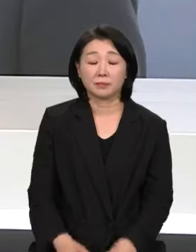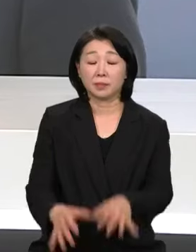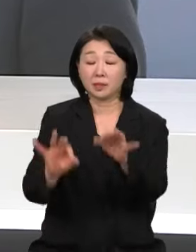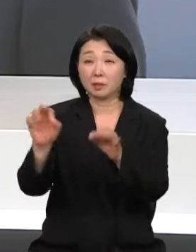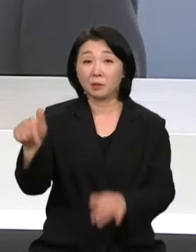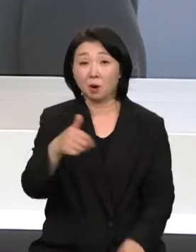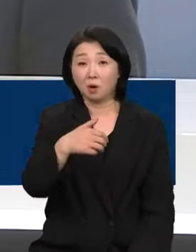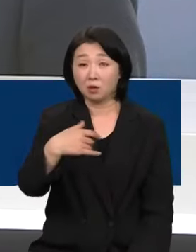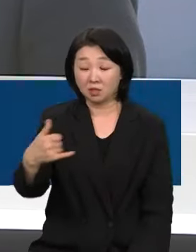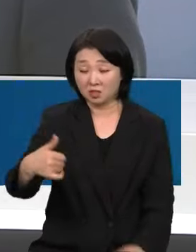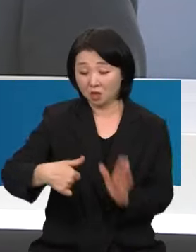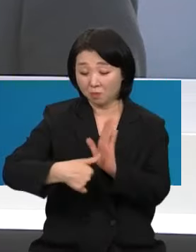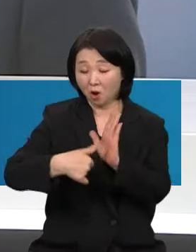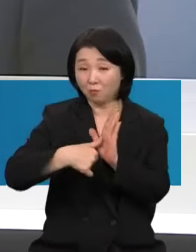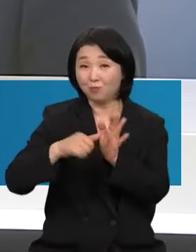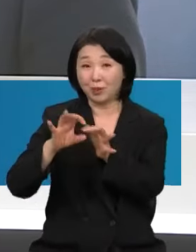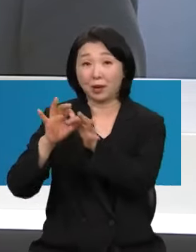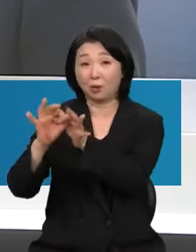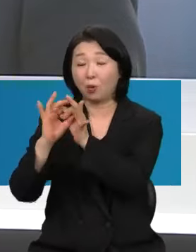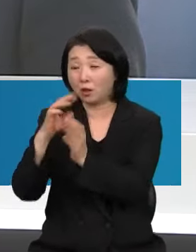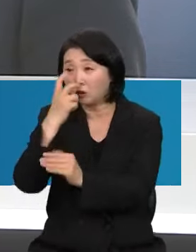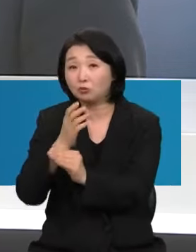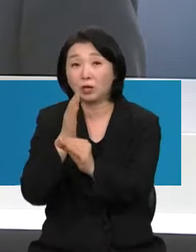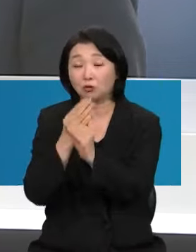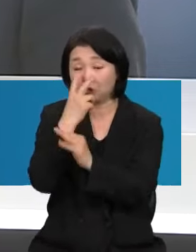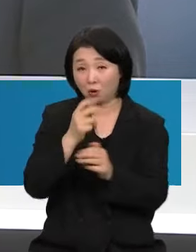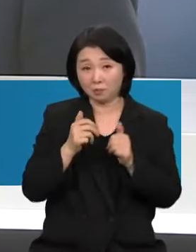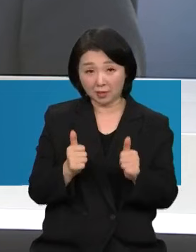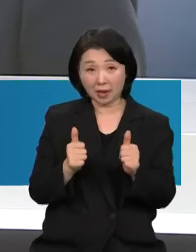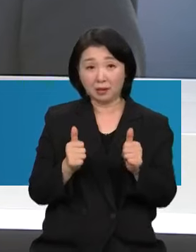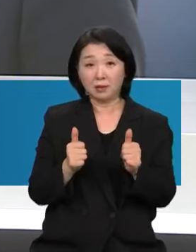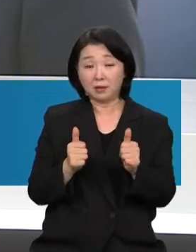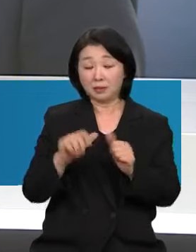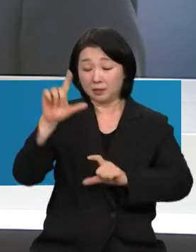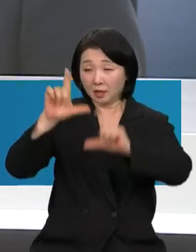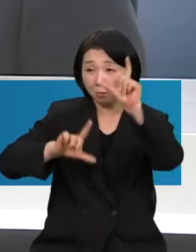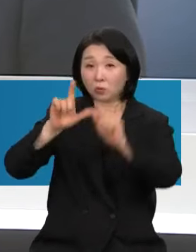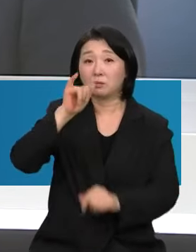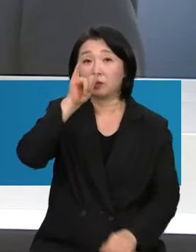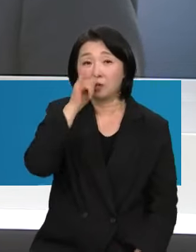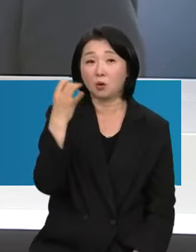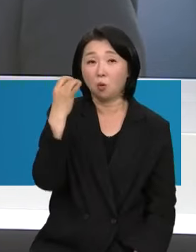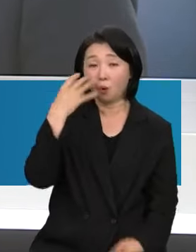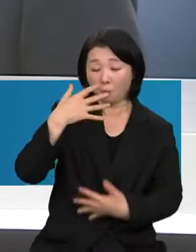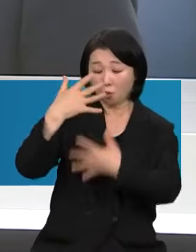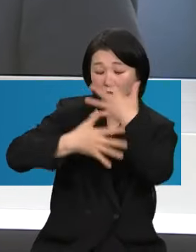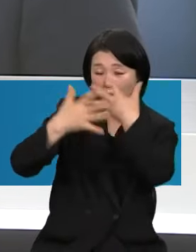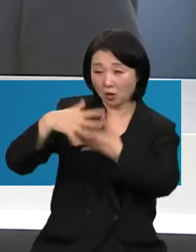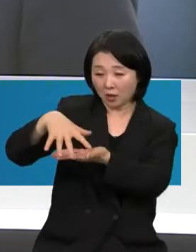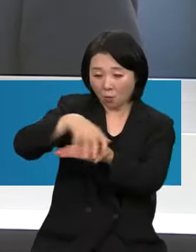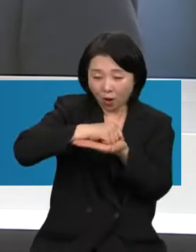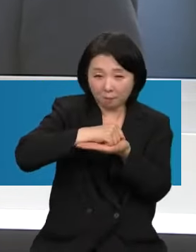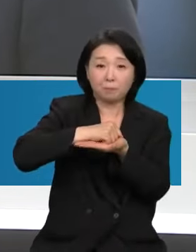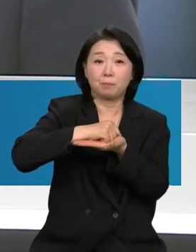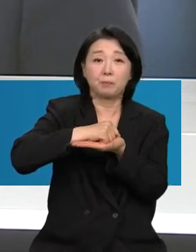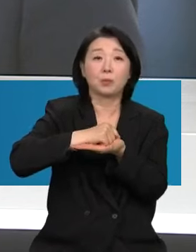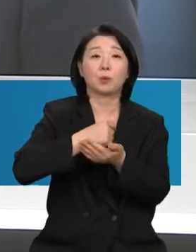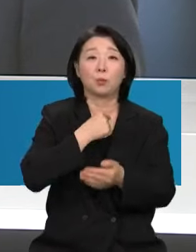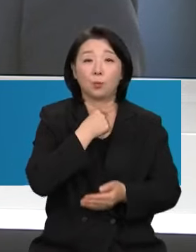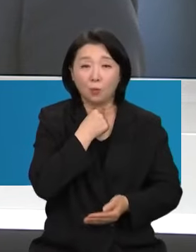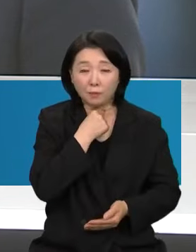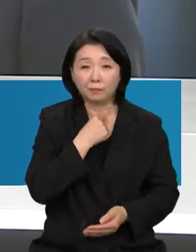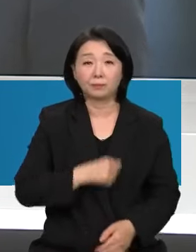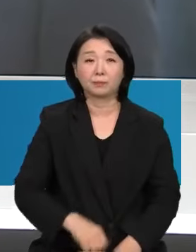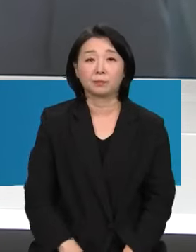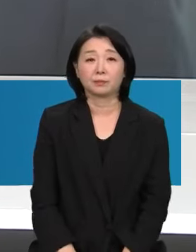김건희 여사의 명품백 수수 의혹을 수사하고 있는 검찰이 당시 모습이 담긴 원본 영상 확보에 나선 것으로 저희 취재